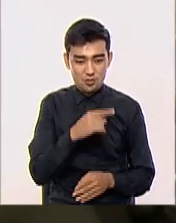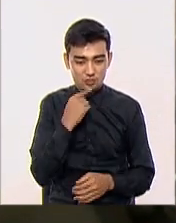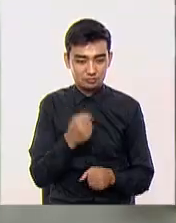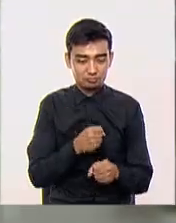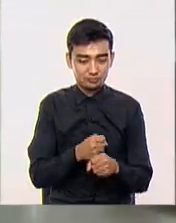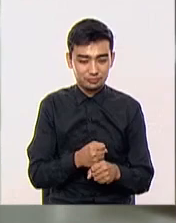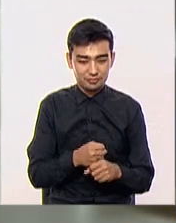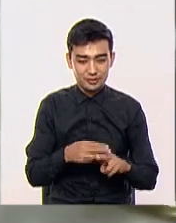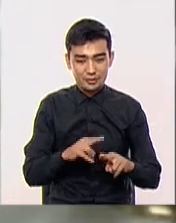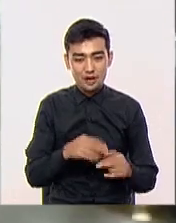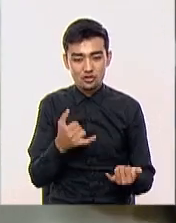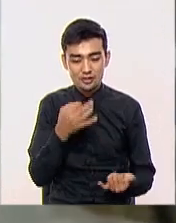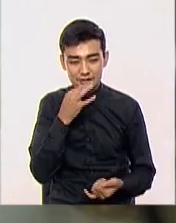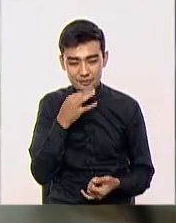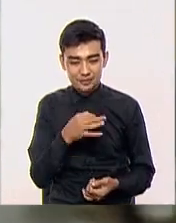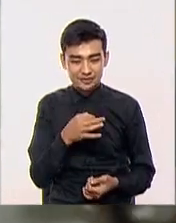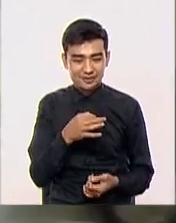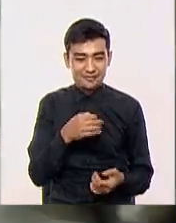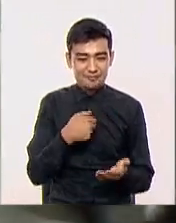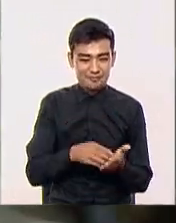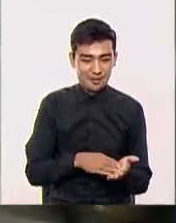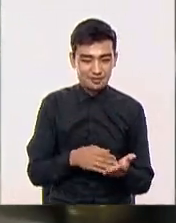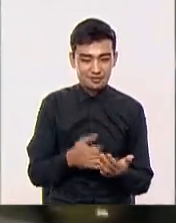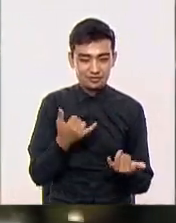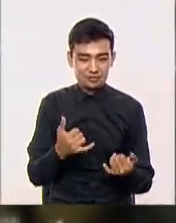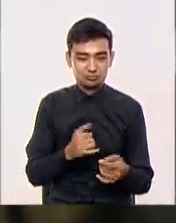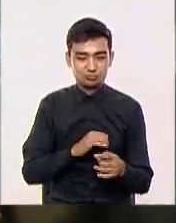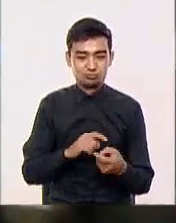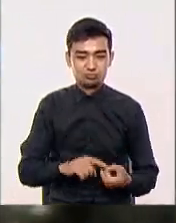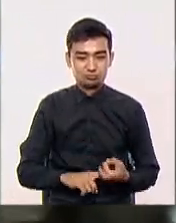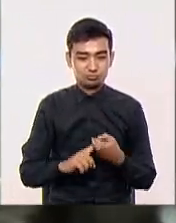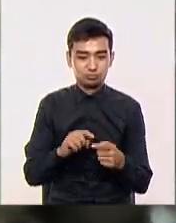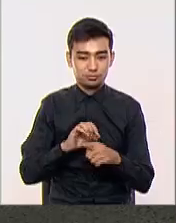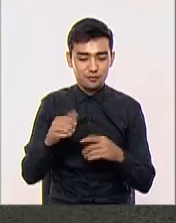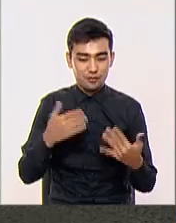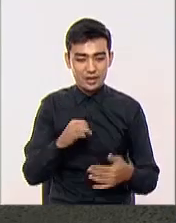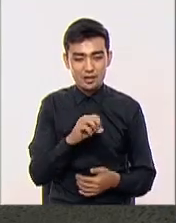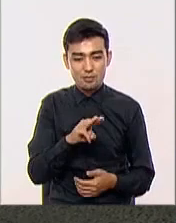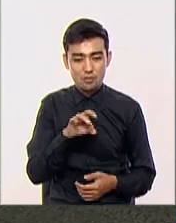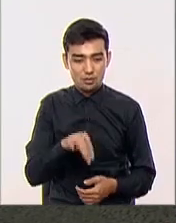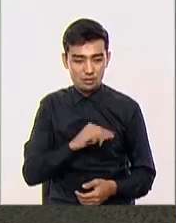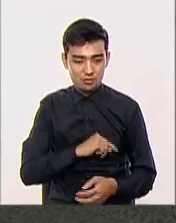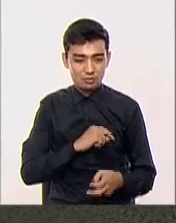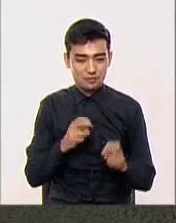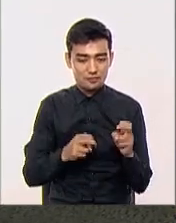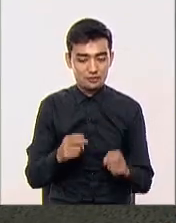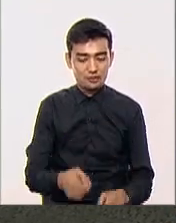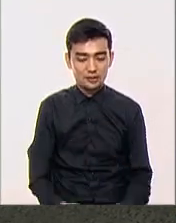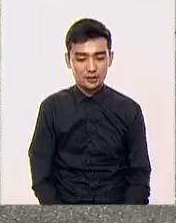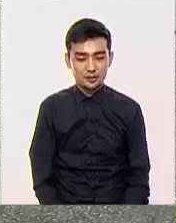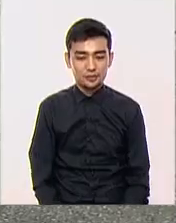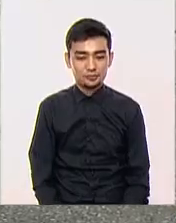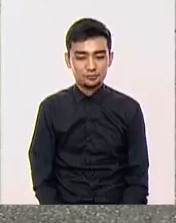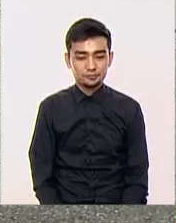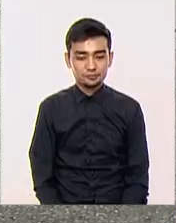сейчас семечки и сырое масло практически выведены а заводы работают на импортном сырье жанара суханова руслан ahmad